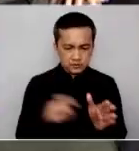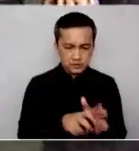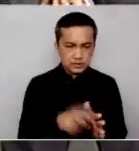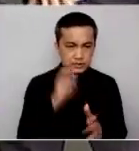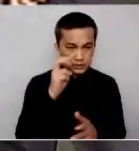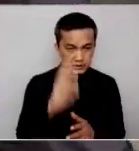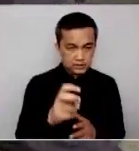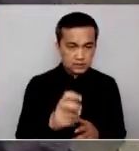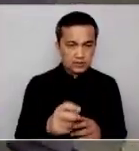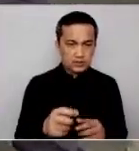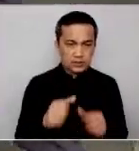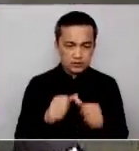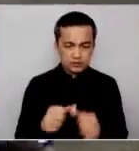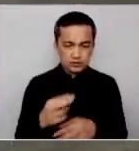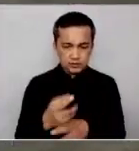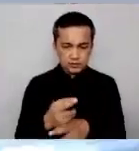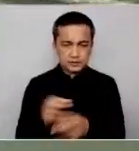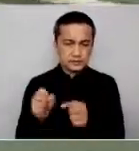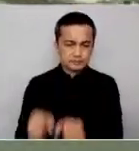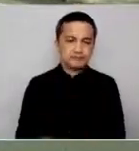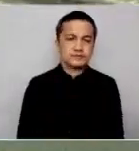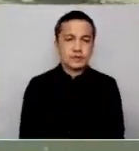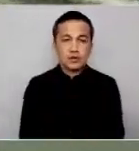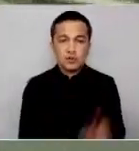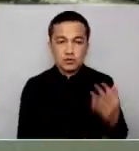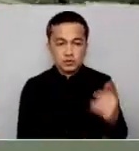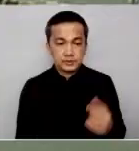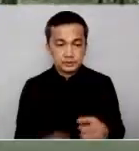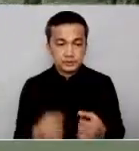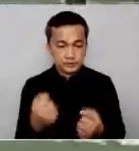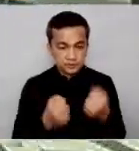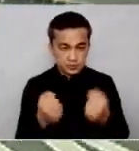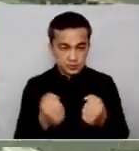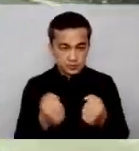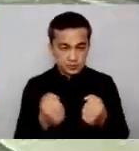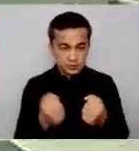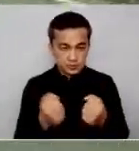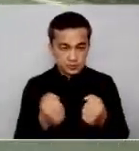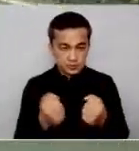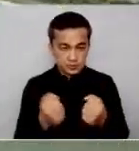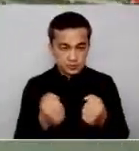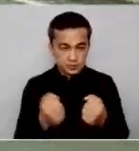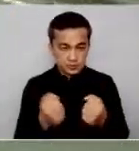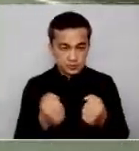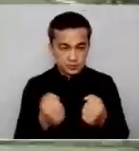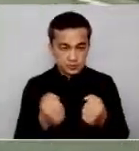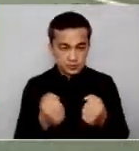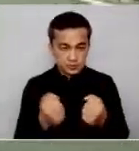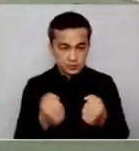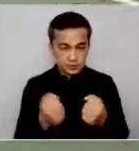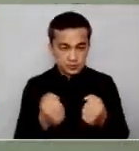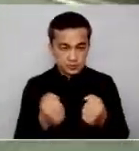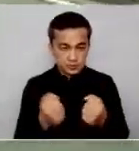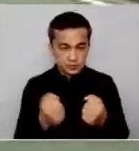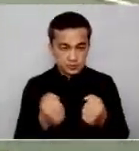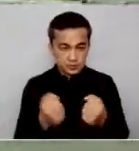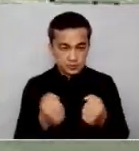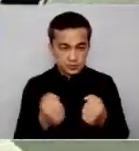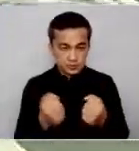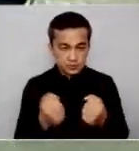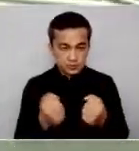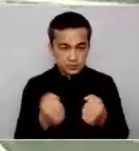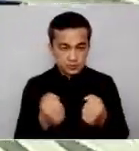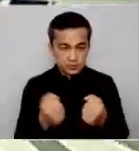ang pagsasaayos ng mga daan. Para naman sa mga motoristang maapektuhan, maaring dumaan sa Skyway at sa mga mabuhay lane